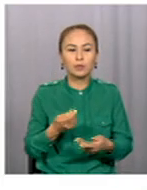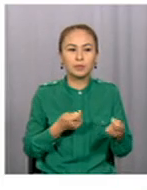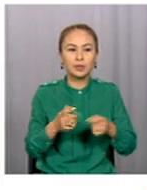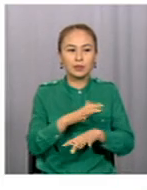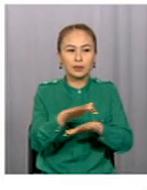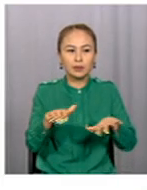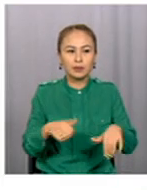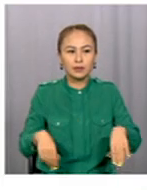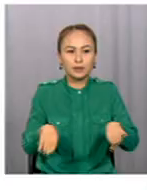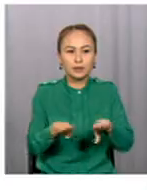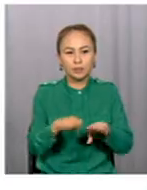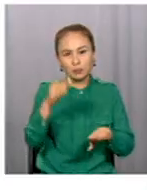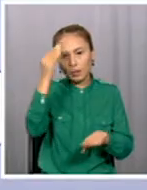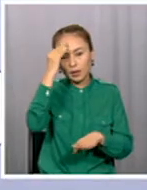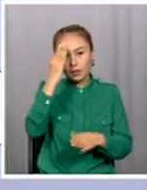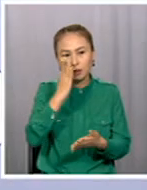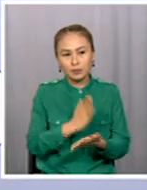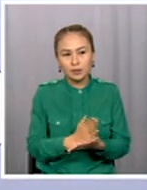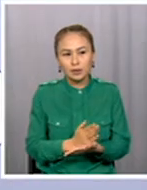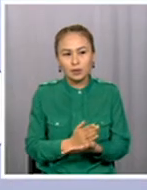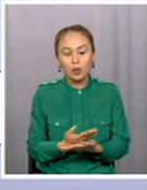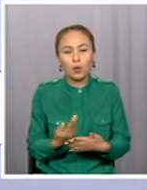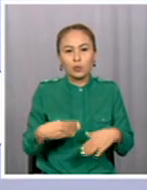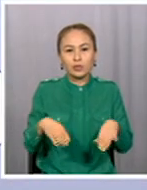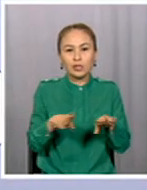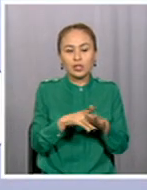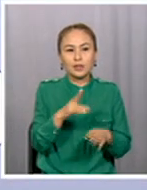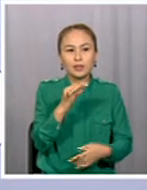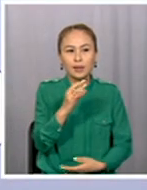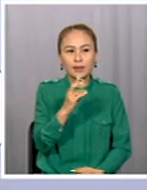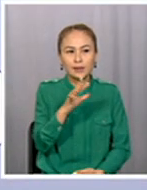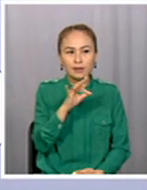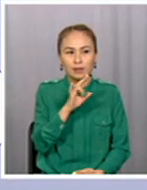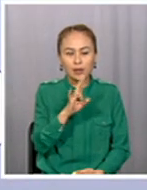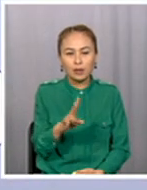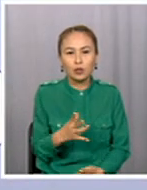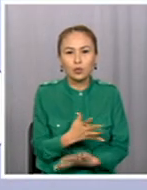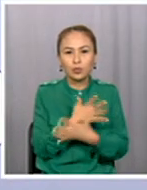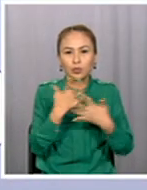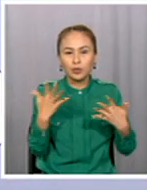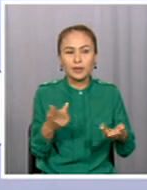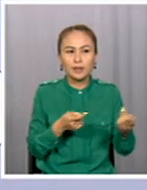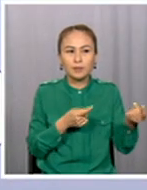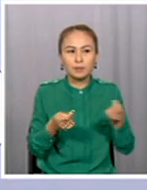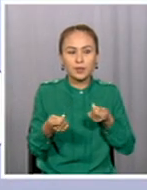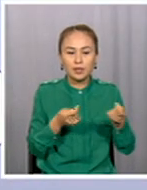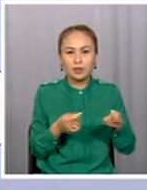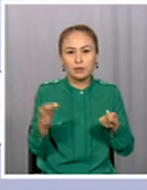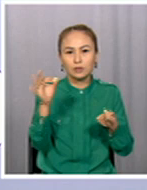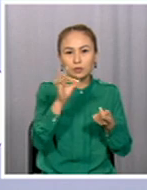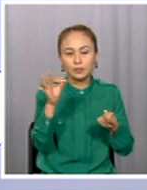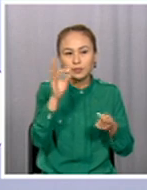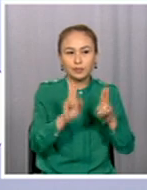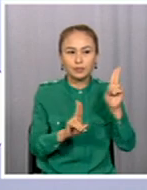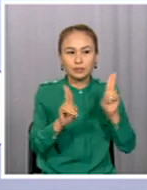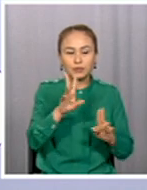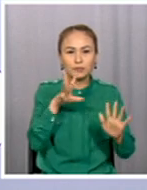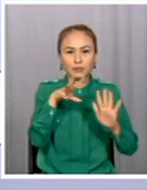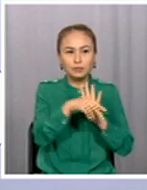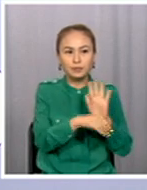деген мағынаны білдіреді. Осылайша Диоклетиан үлкен империяны басқарудың осындай жүйесін